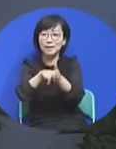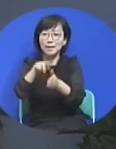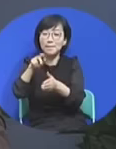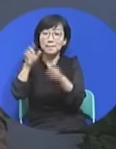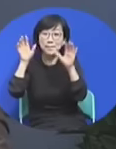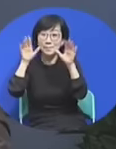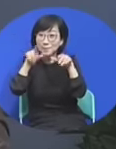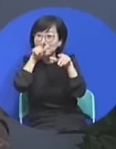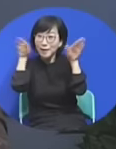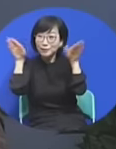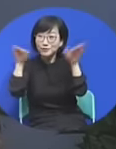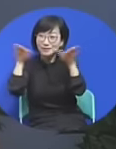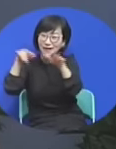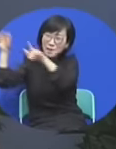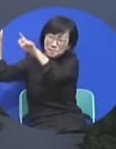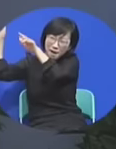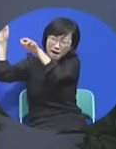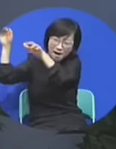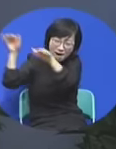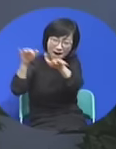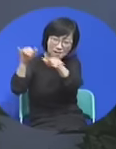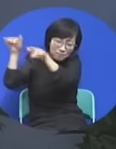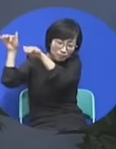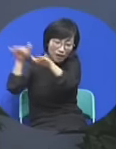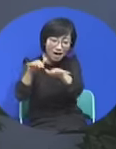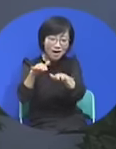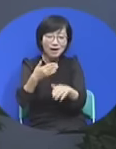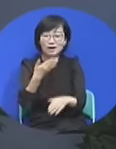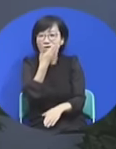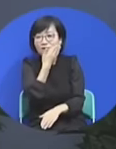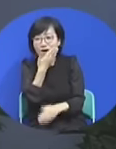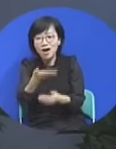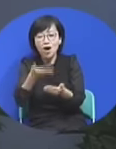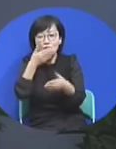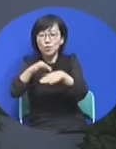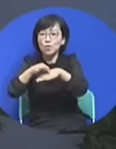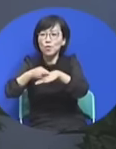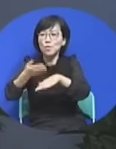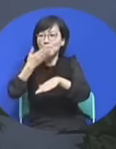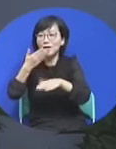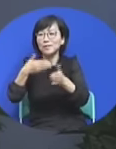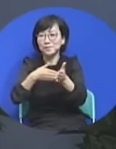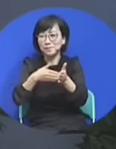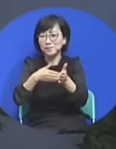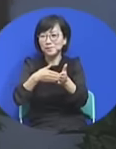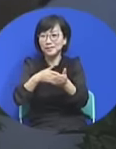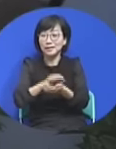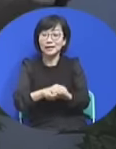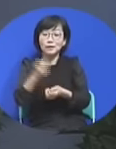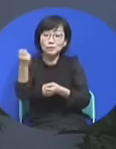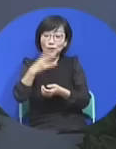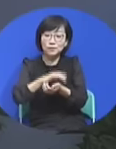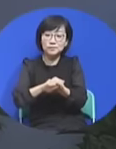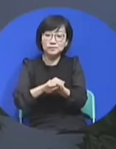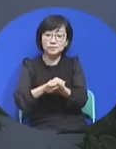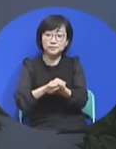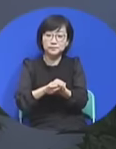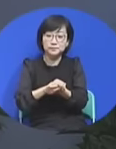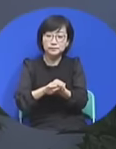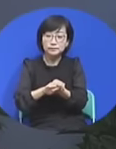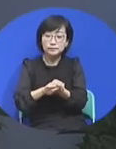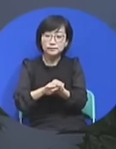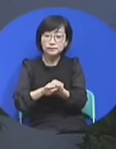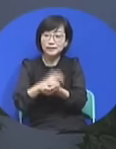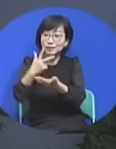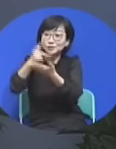them to be undernourished, so he sent the quail to feed them. 그리고 출애굽기 14장 19절에 보면 주의 사자가 앞서 주의 사자가